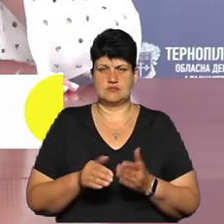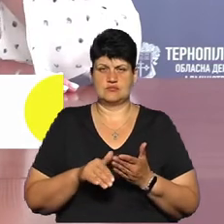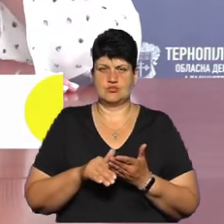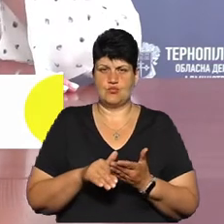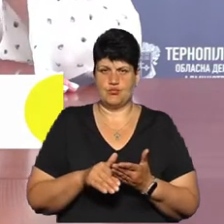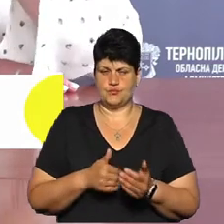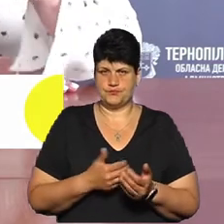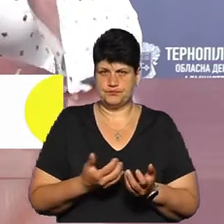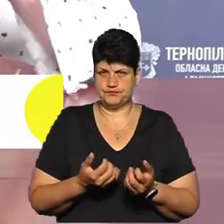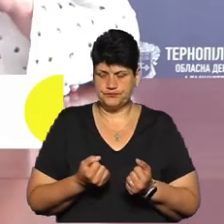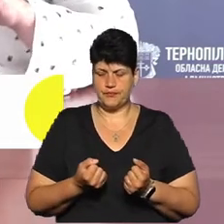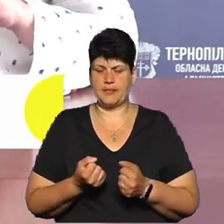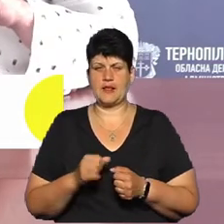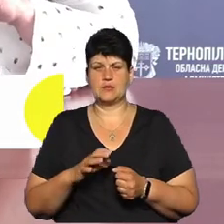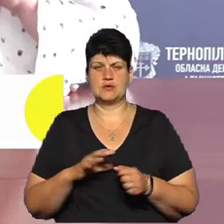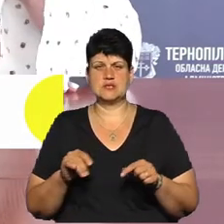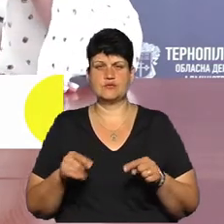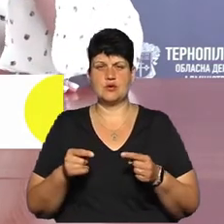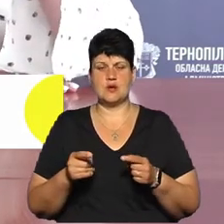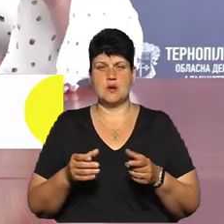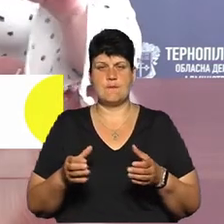і в нас створені